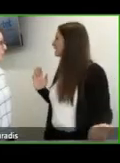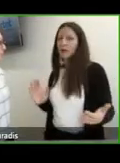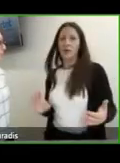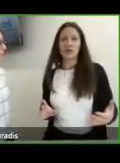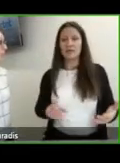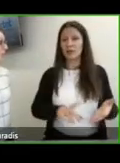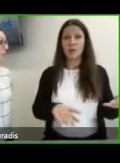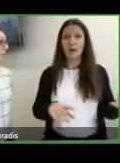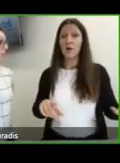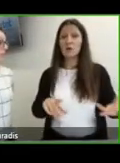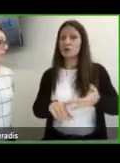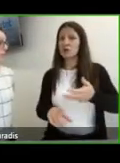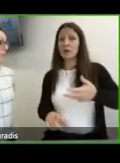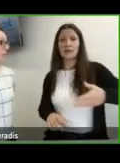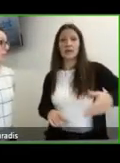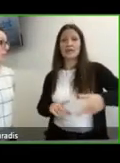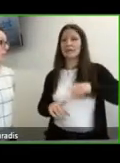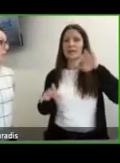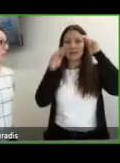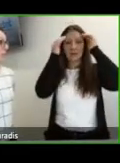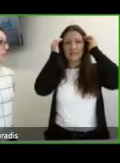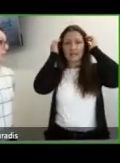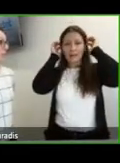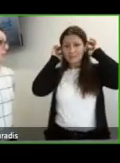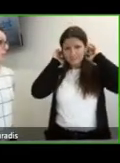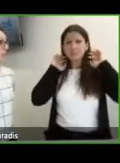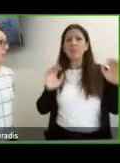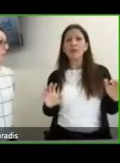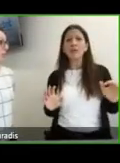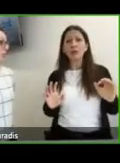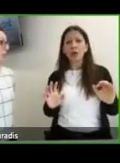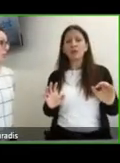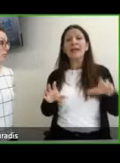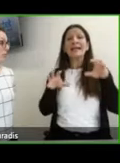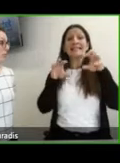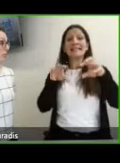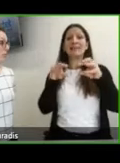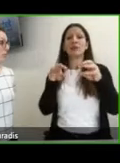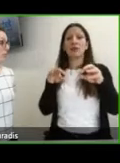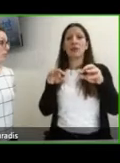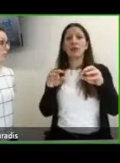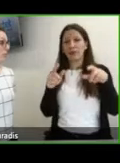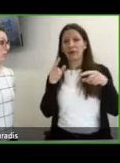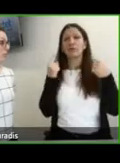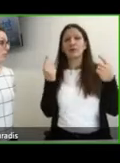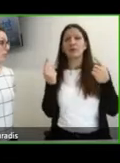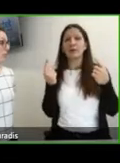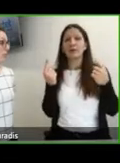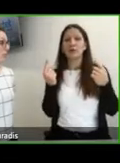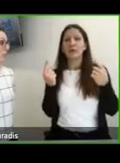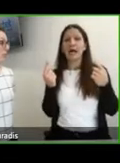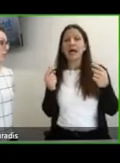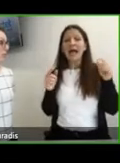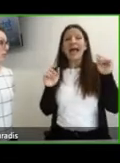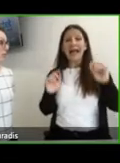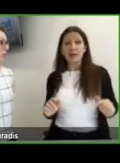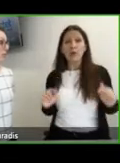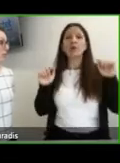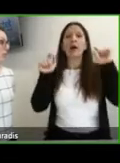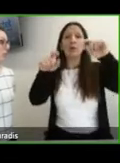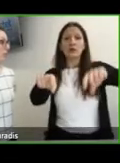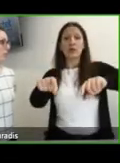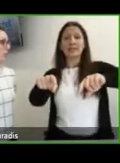toutes les catégories qu'on vous a dit, là, soit fausses, soit décontextualisées, ouais, etc. Donc, ces émotions-là devraient nous allumer une lumière.